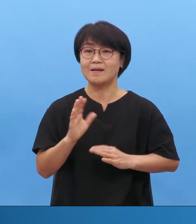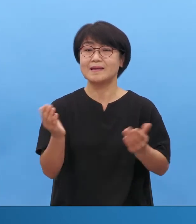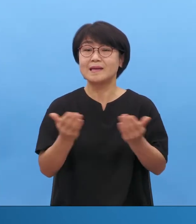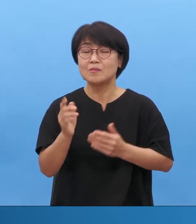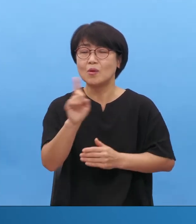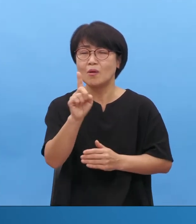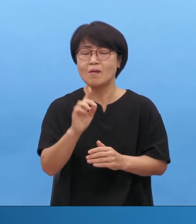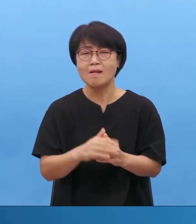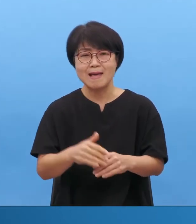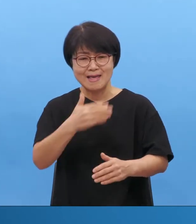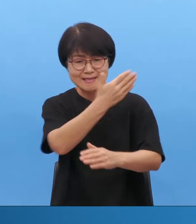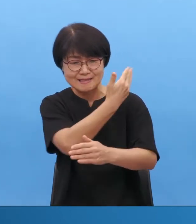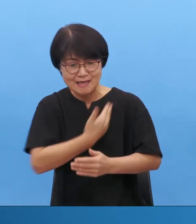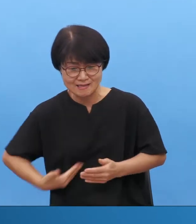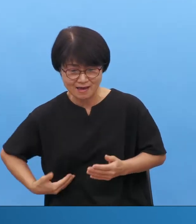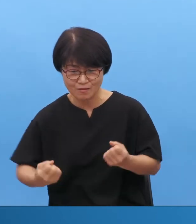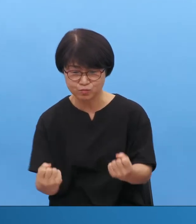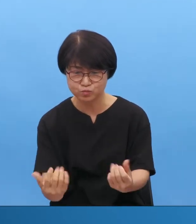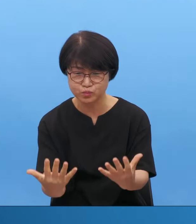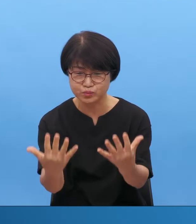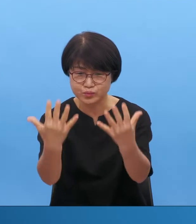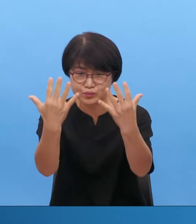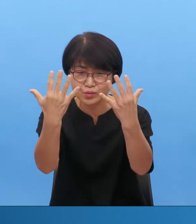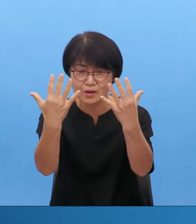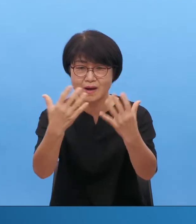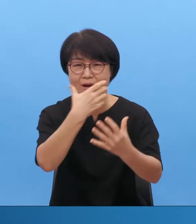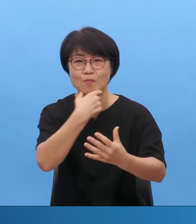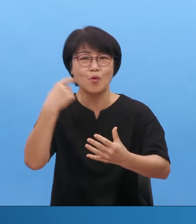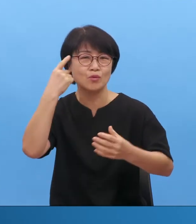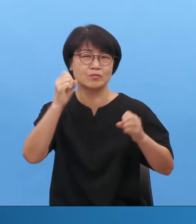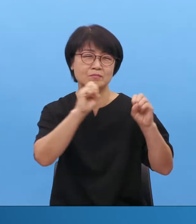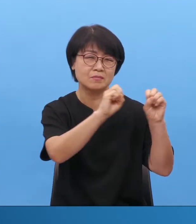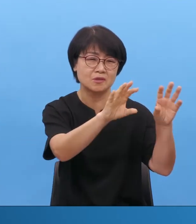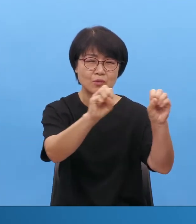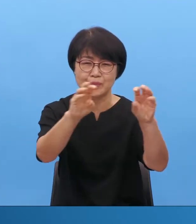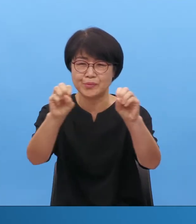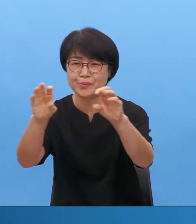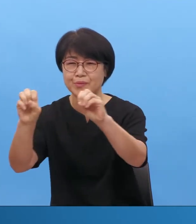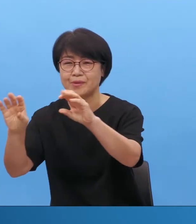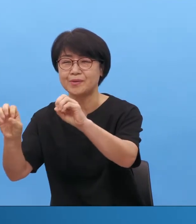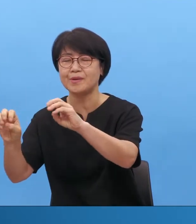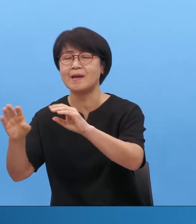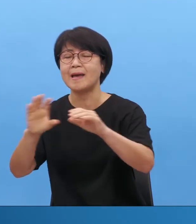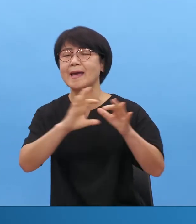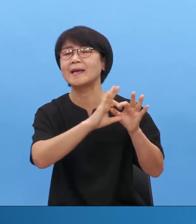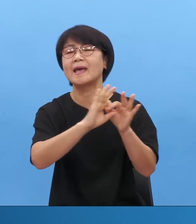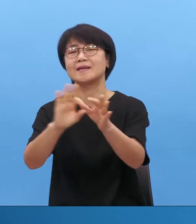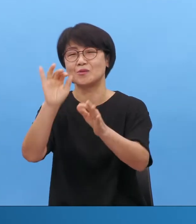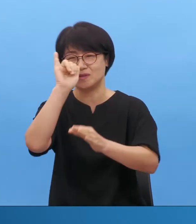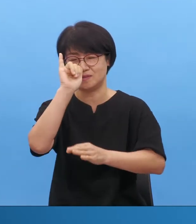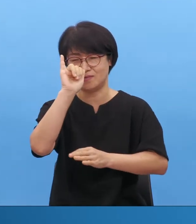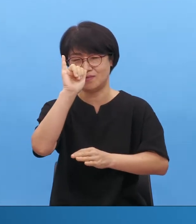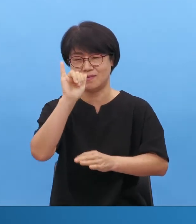his disciples continued to raise up the evangelism movement. 여러분이 뿌려놓은 이 거루터기는